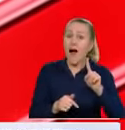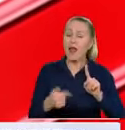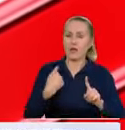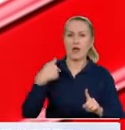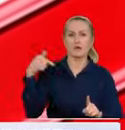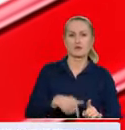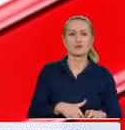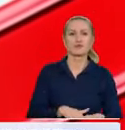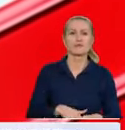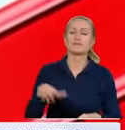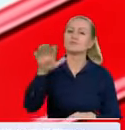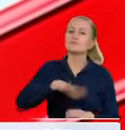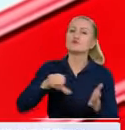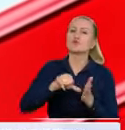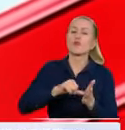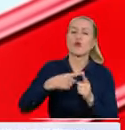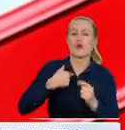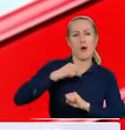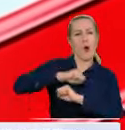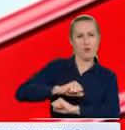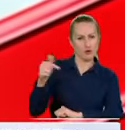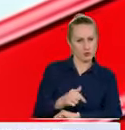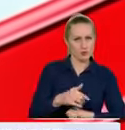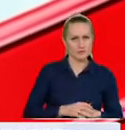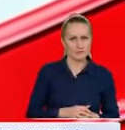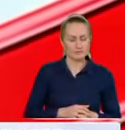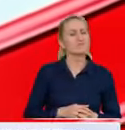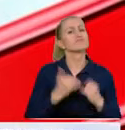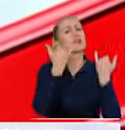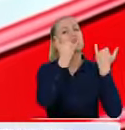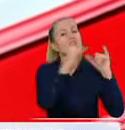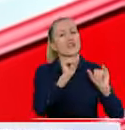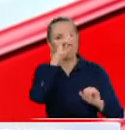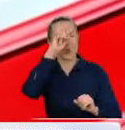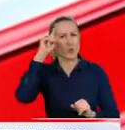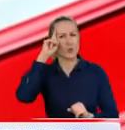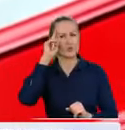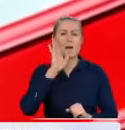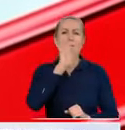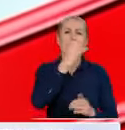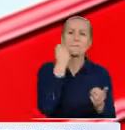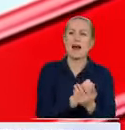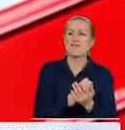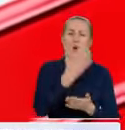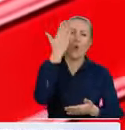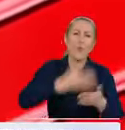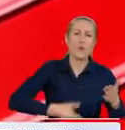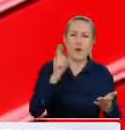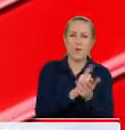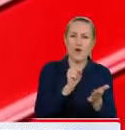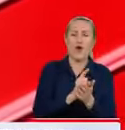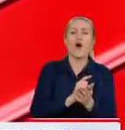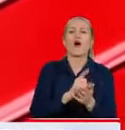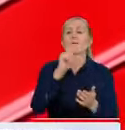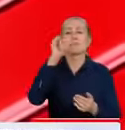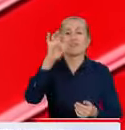wziąć to środowisko. Mianowicie inni ludzie mają prawo do ulg podatkowych z podatku dochodowego PIT.